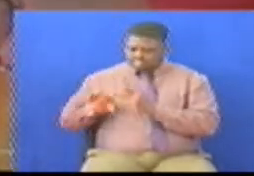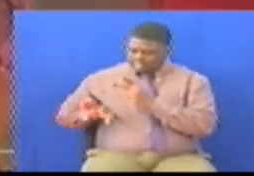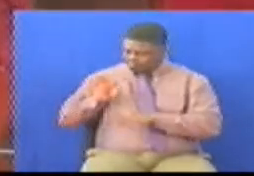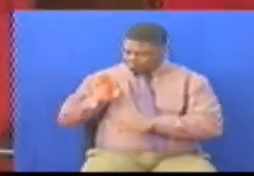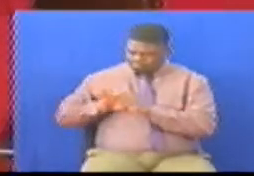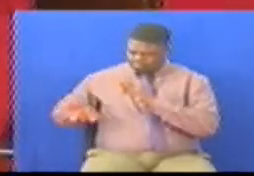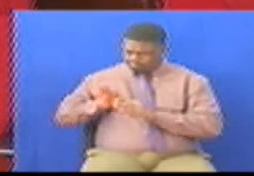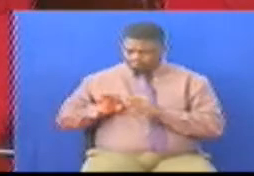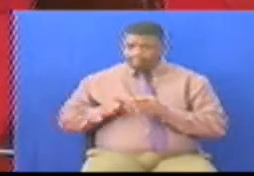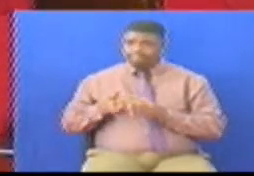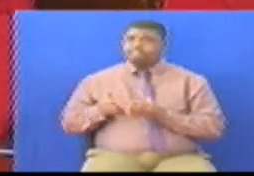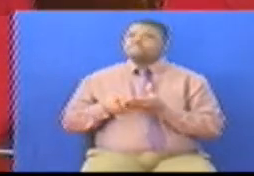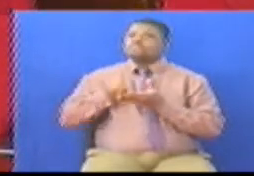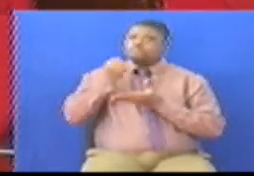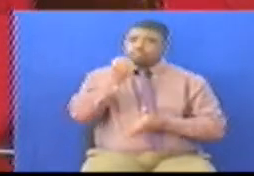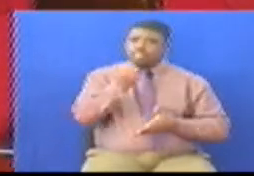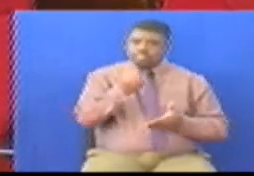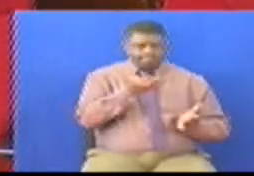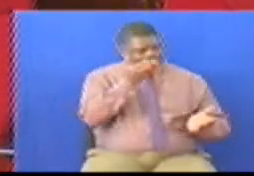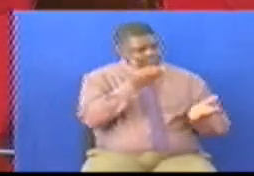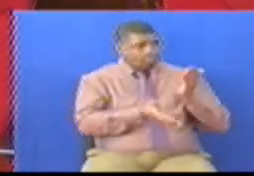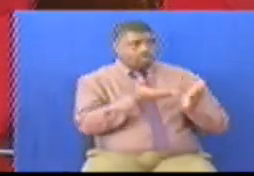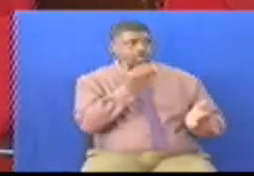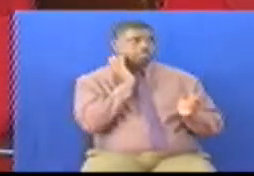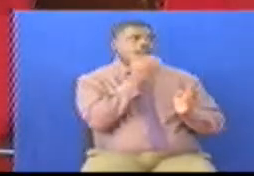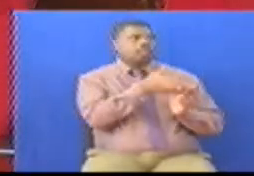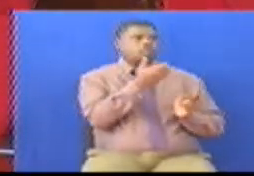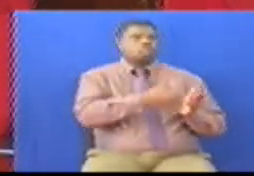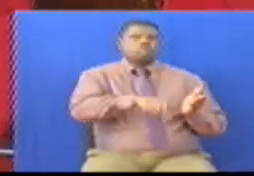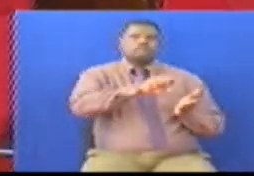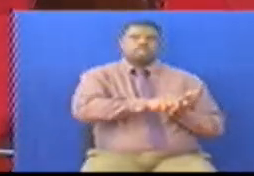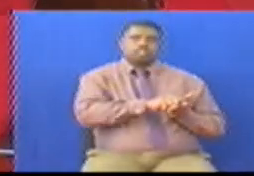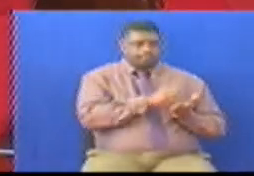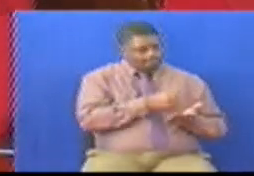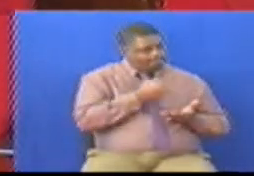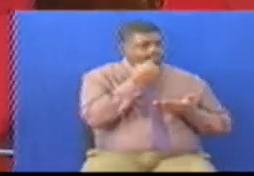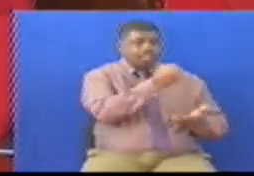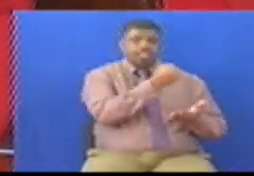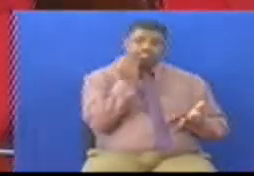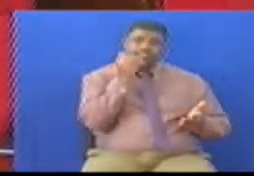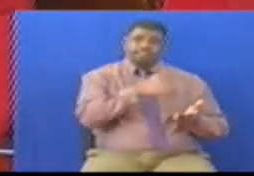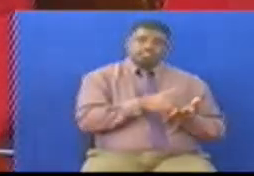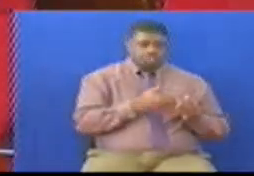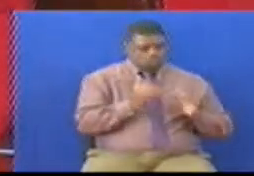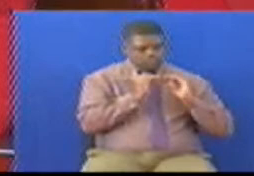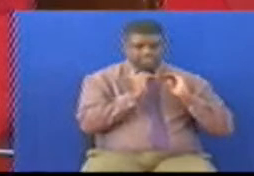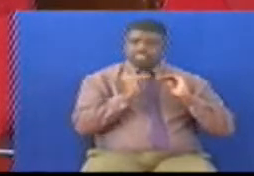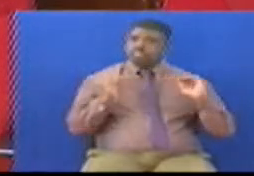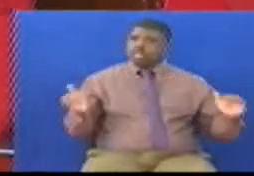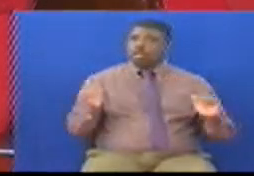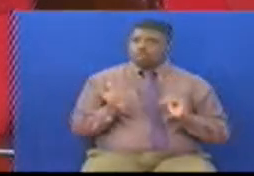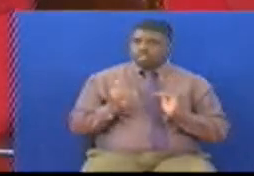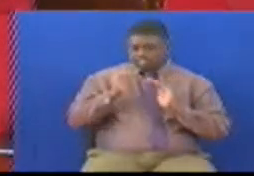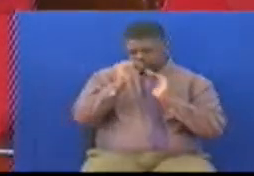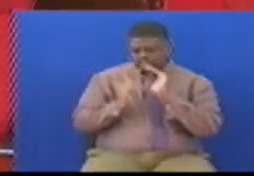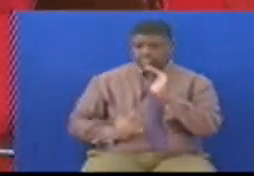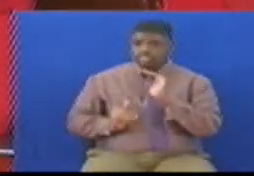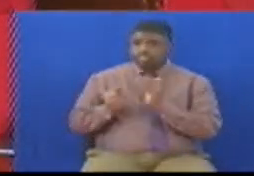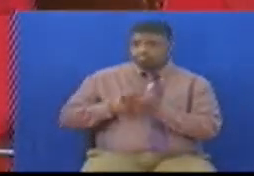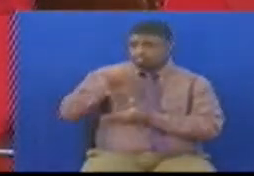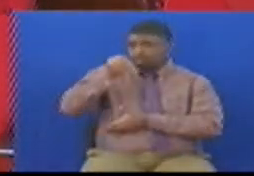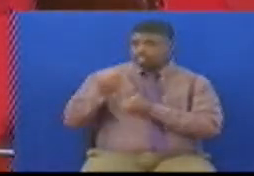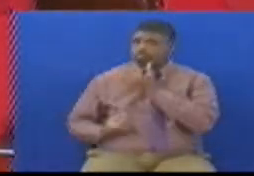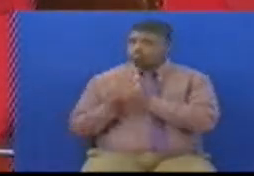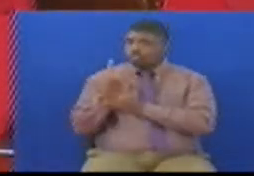mitaji kwa malengo ya kujiongezea mtaji ili ifikie uwiano wa kiwango cha chini cha mtaji kinachotakiwa kwa mujibu